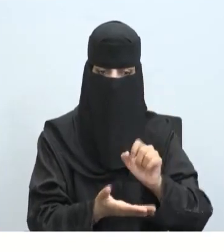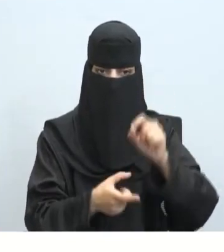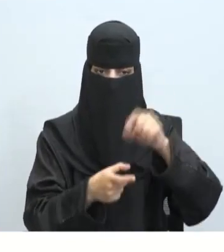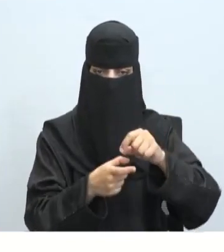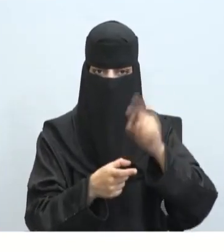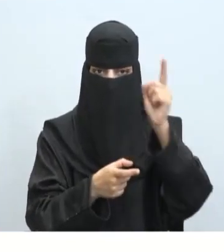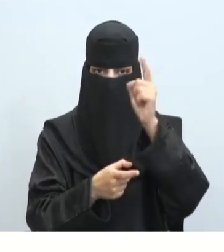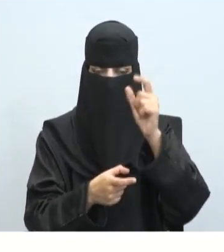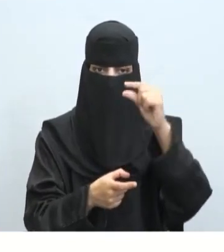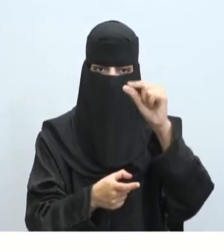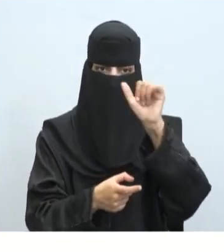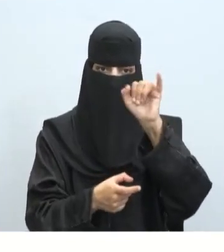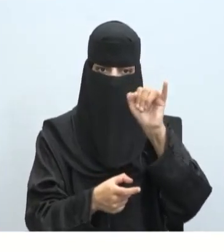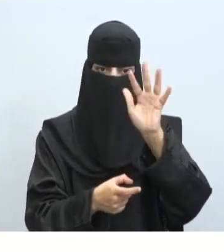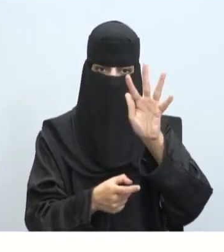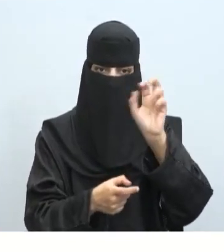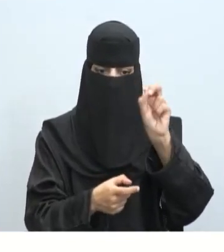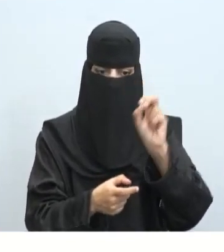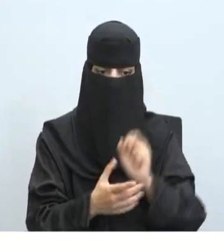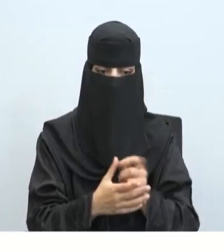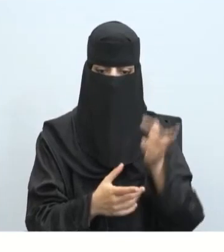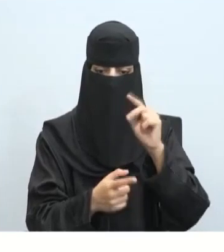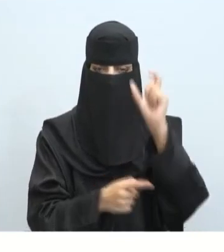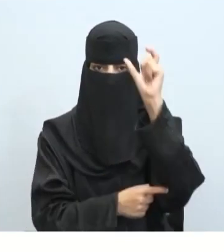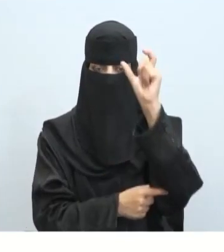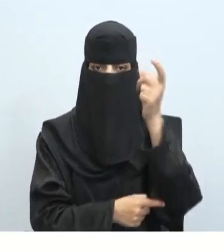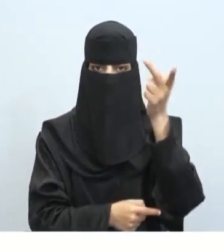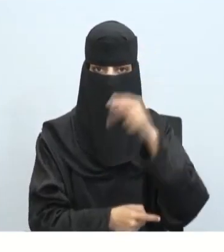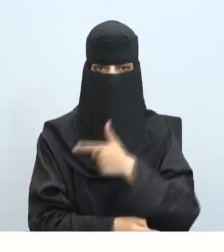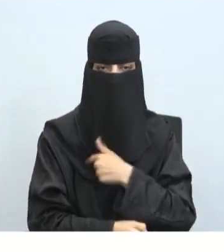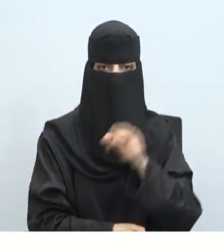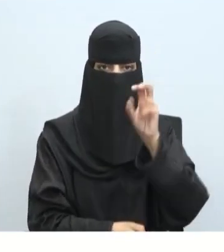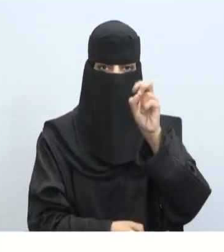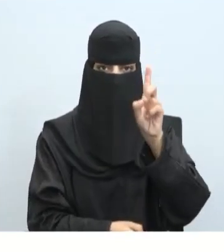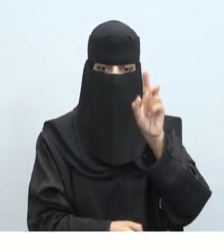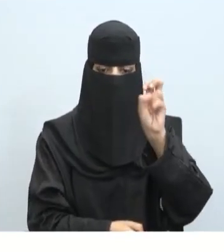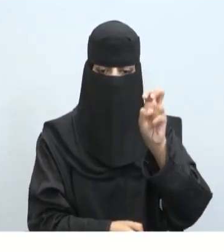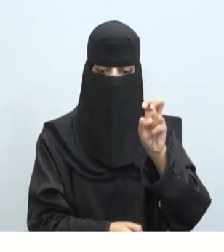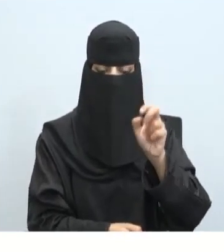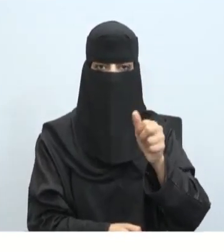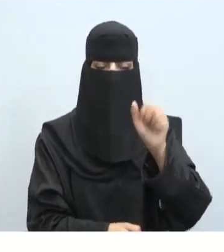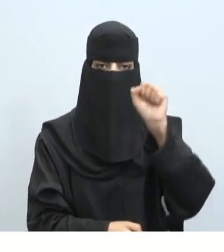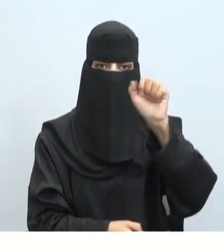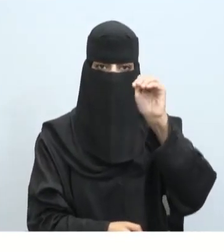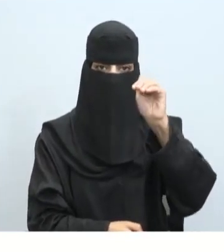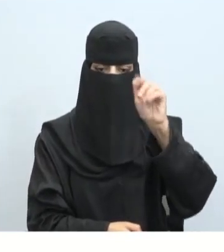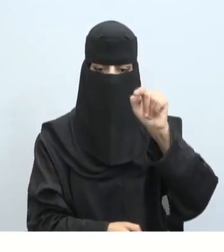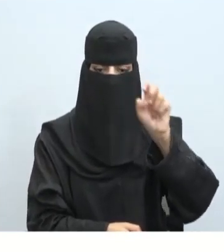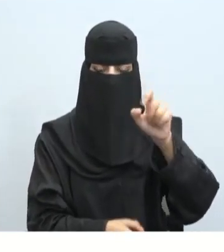في دمشق ومسجد قبه الصخره في فلسطين